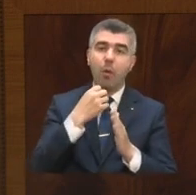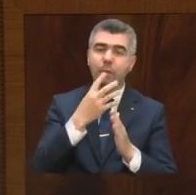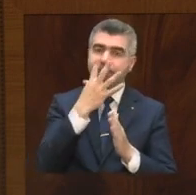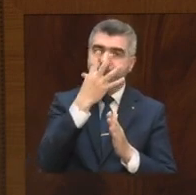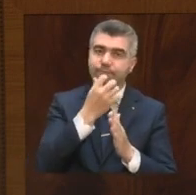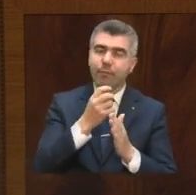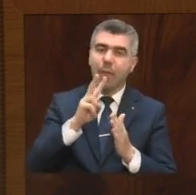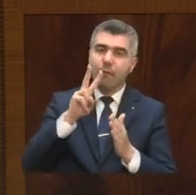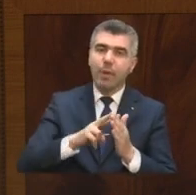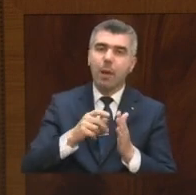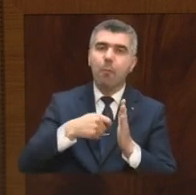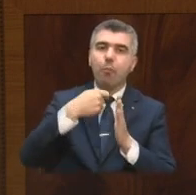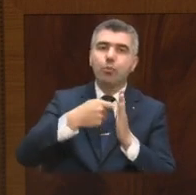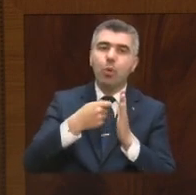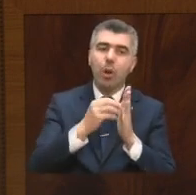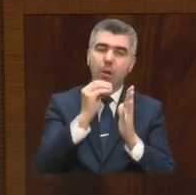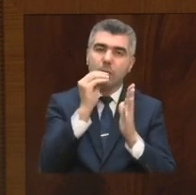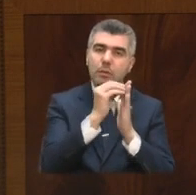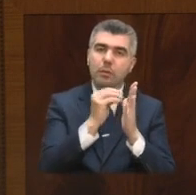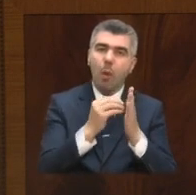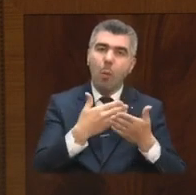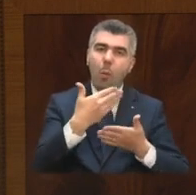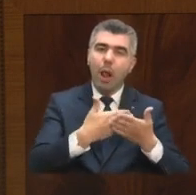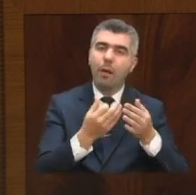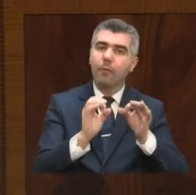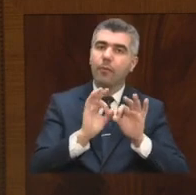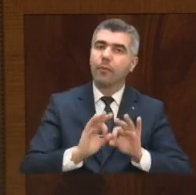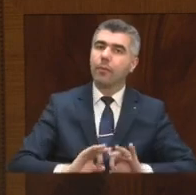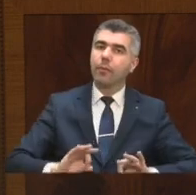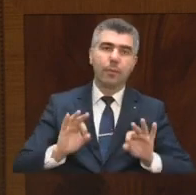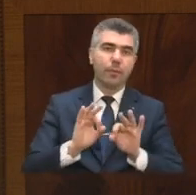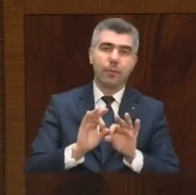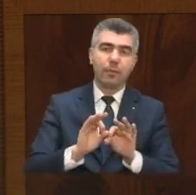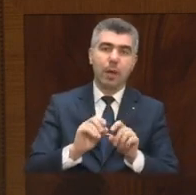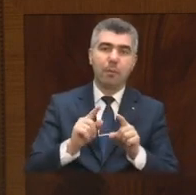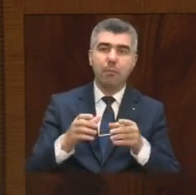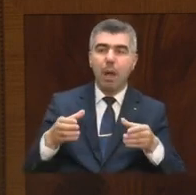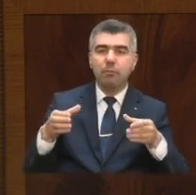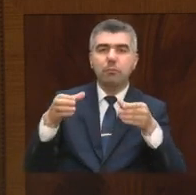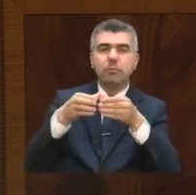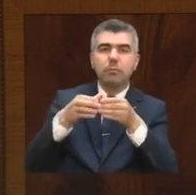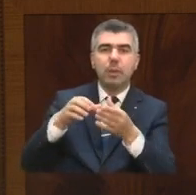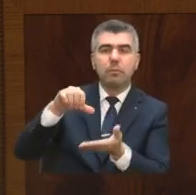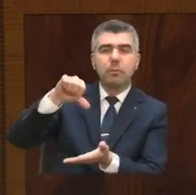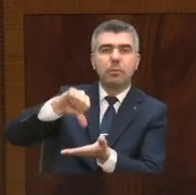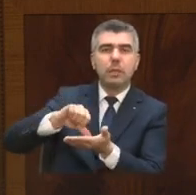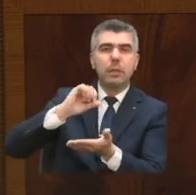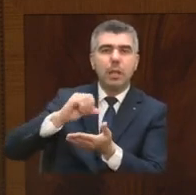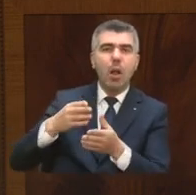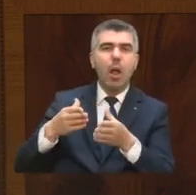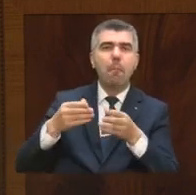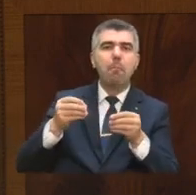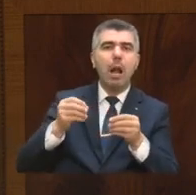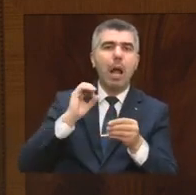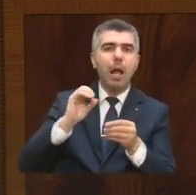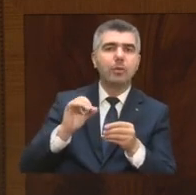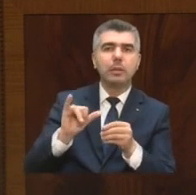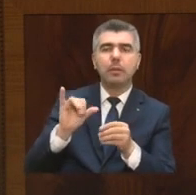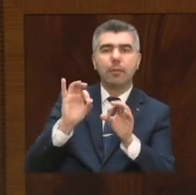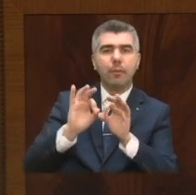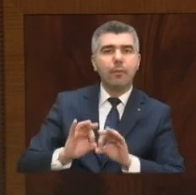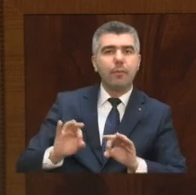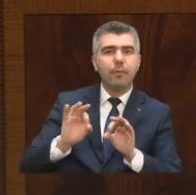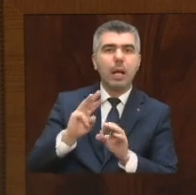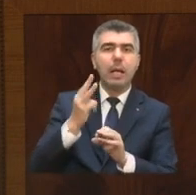انها مشاريع لم تد ون حتى على الورق ولكن ما قضيه المركب الجامعي تامنصورت اين مراكش اين 30